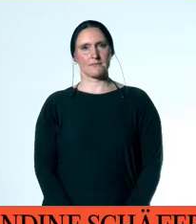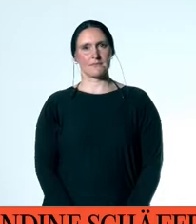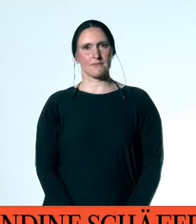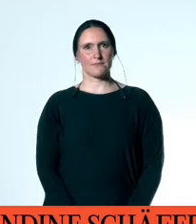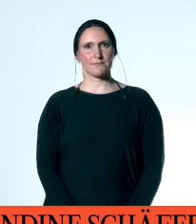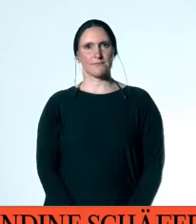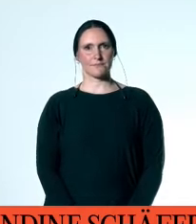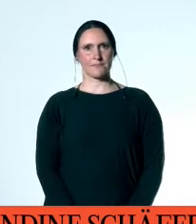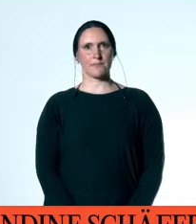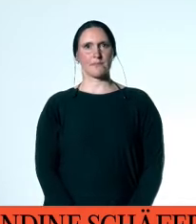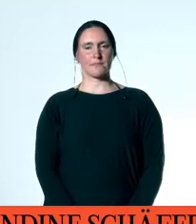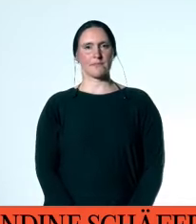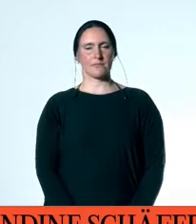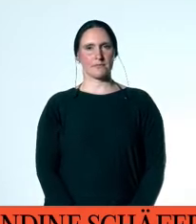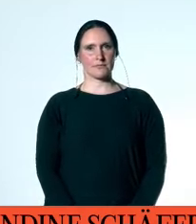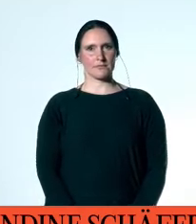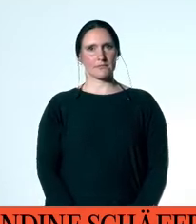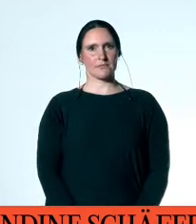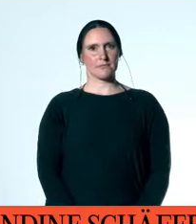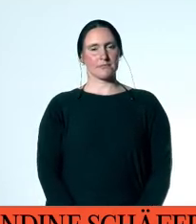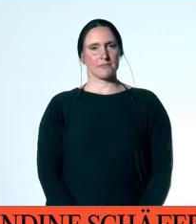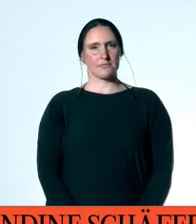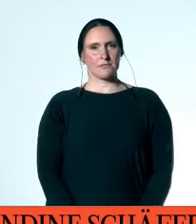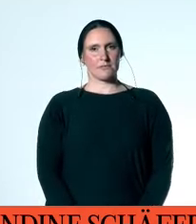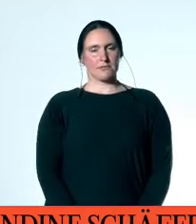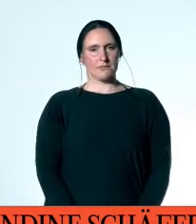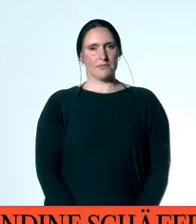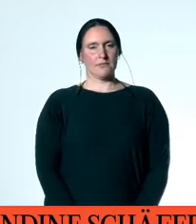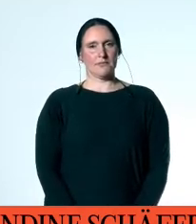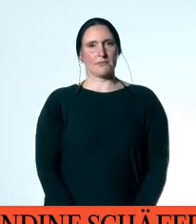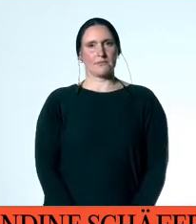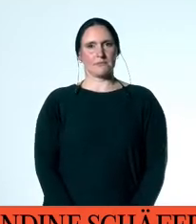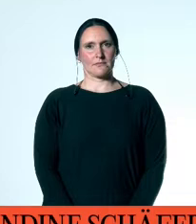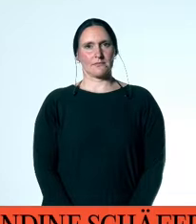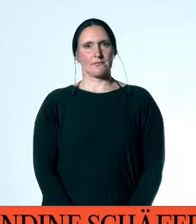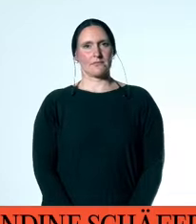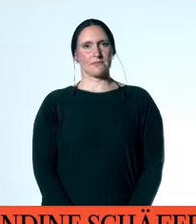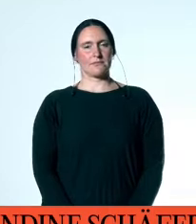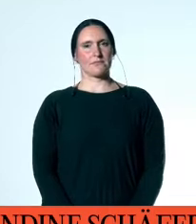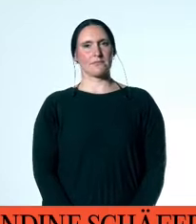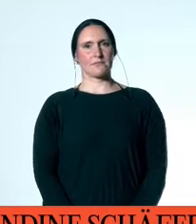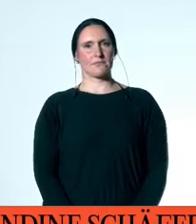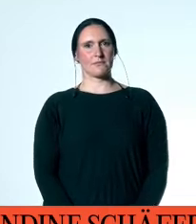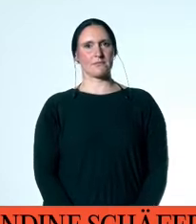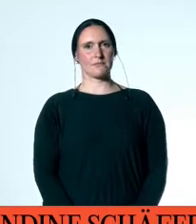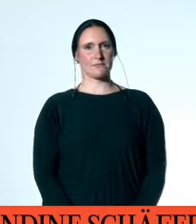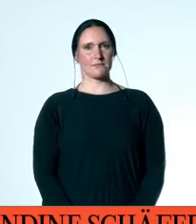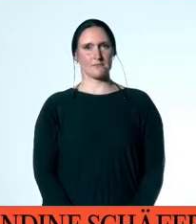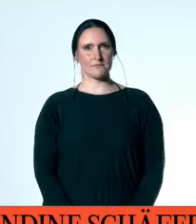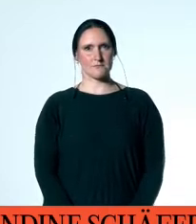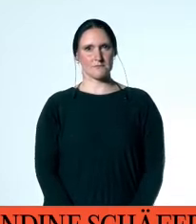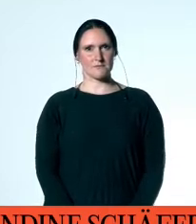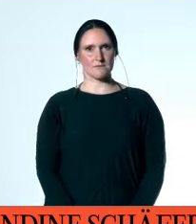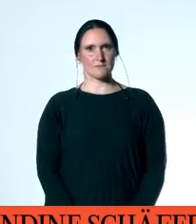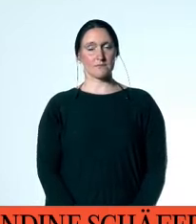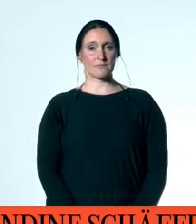Die Reaktionen waren auch recht heftig, man hat uns zum Teil auch beschimpft. Natürlich gab es aber auch Leute, die an unserer Seite waren, aber es